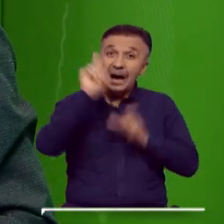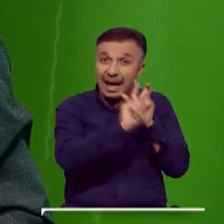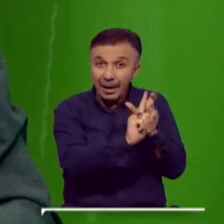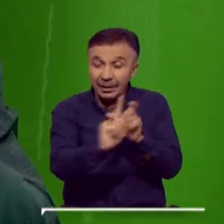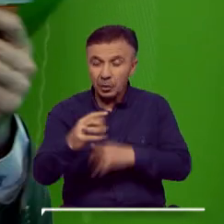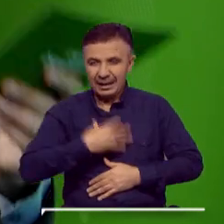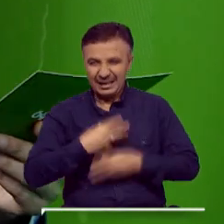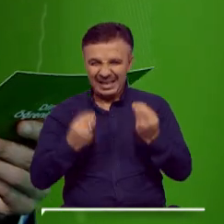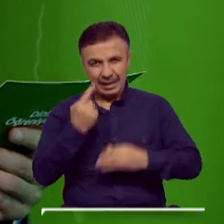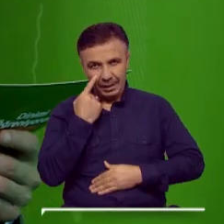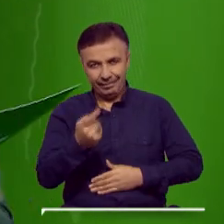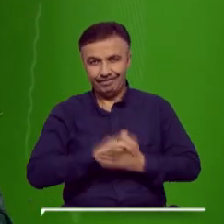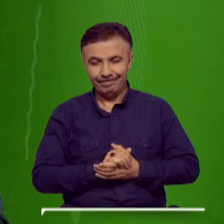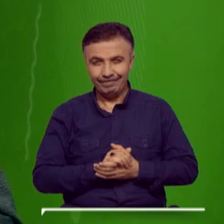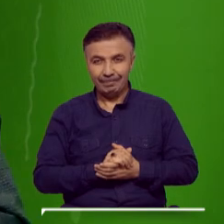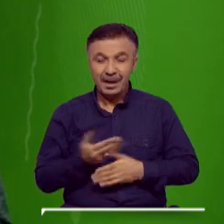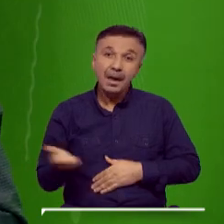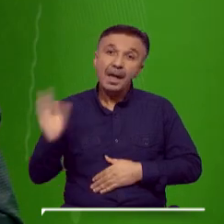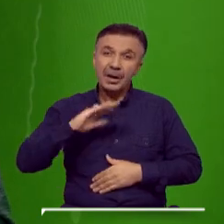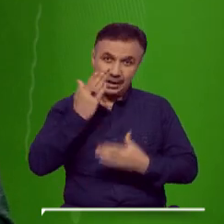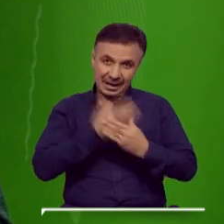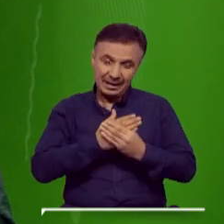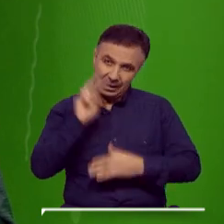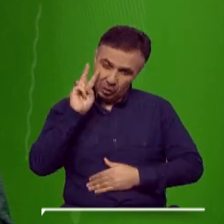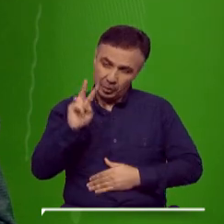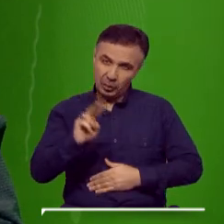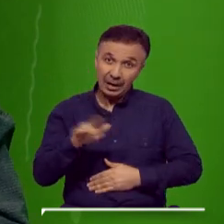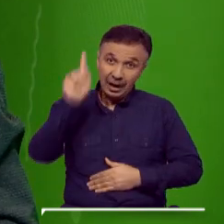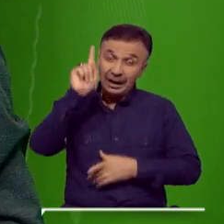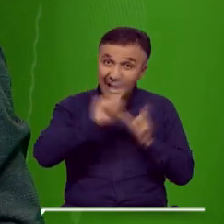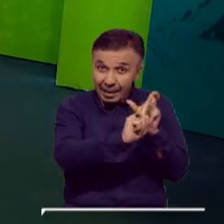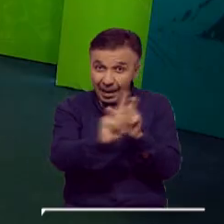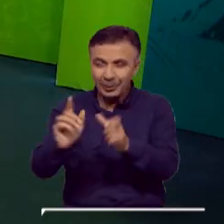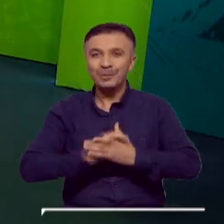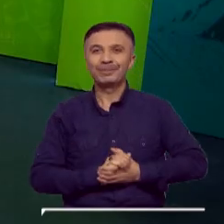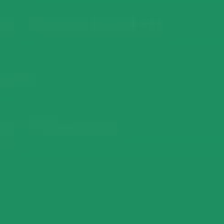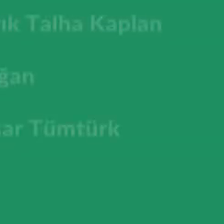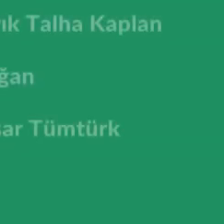ediyorum. Kendinize iyi bakın. Diğer derste görüşmek üzere. Allah'a emanet olun.